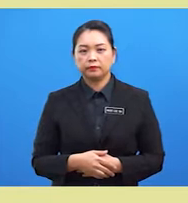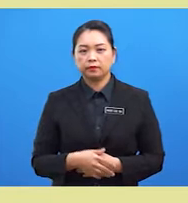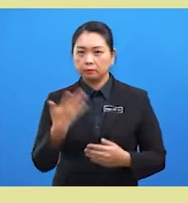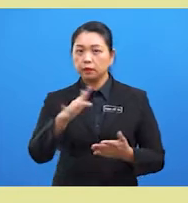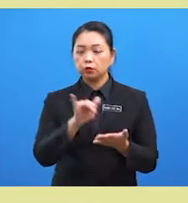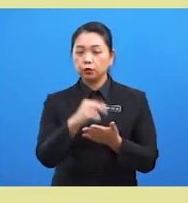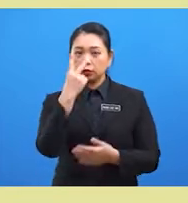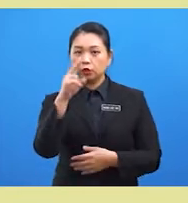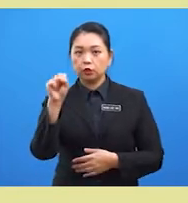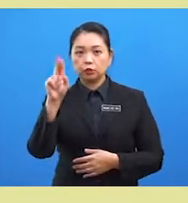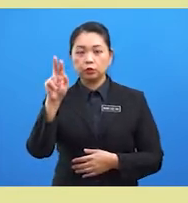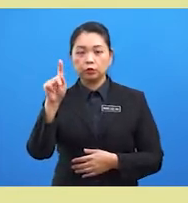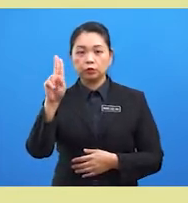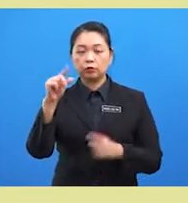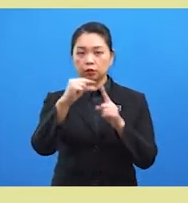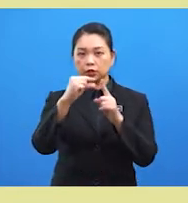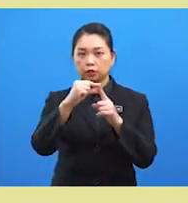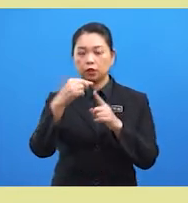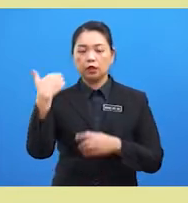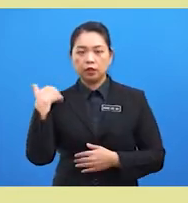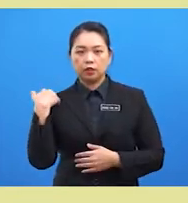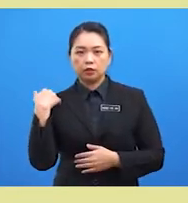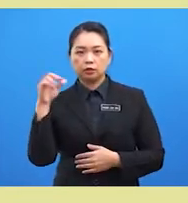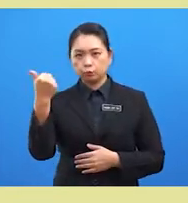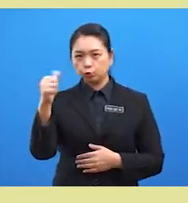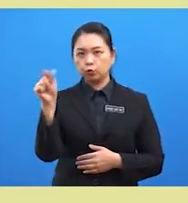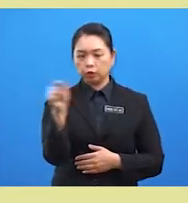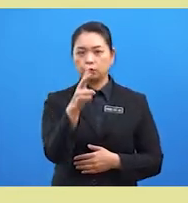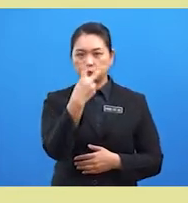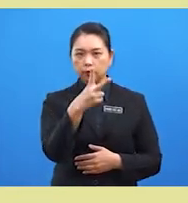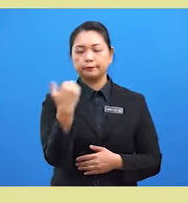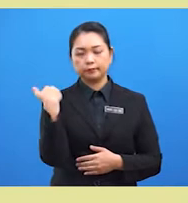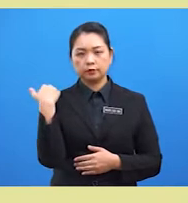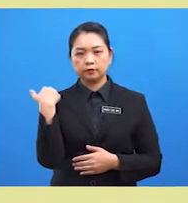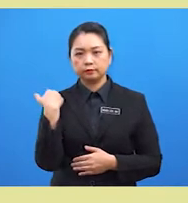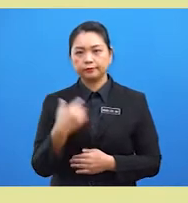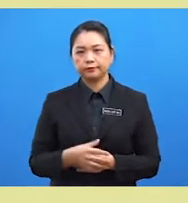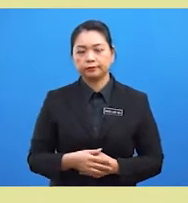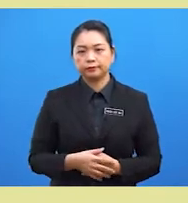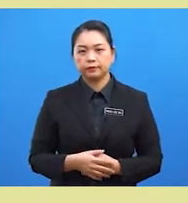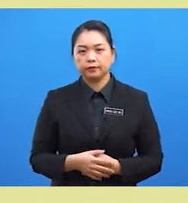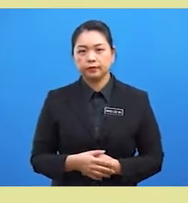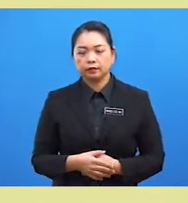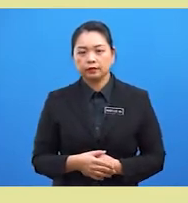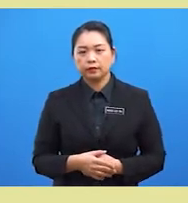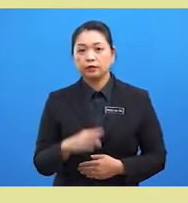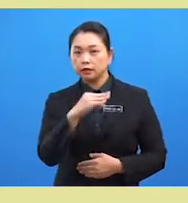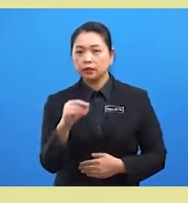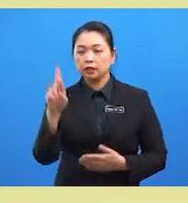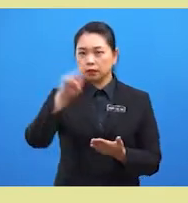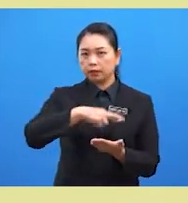Bilangan suku kata pula antara 10 hingga 11 suku kata dan